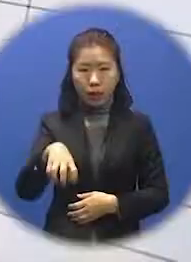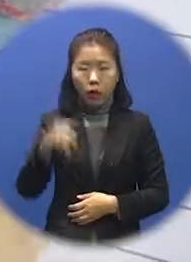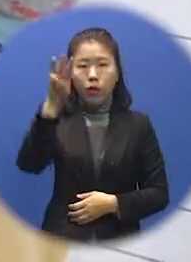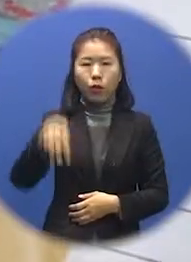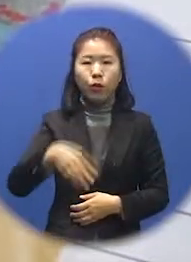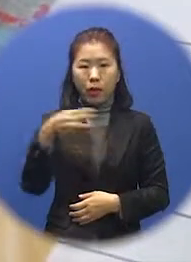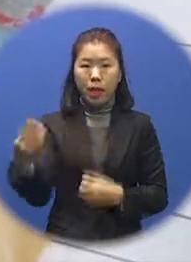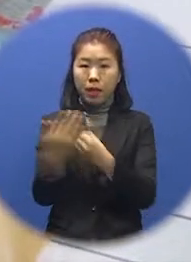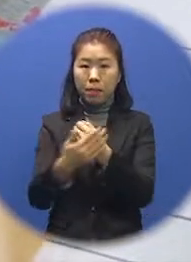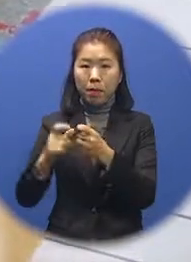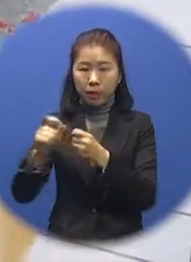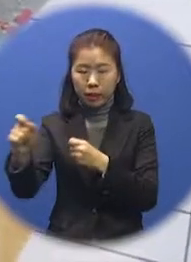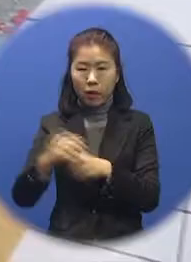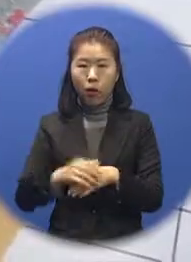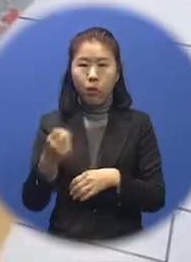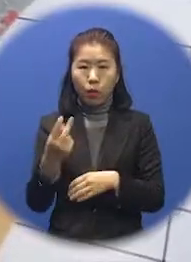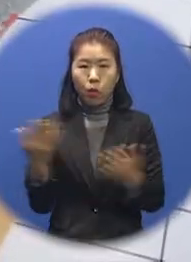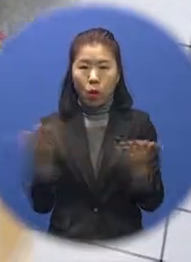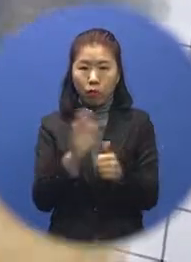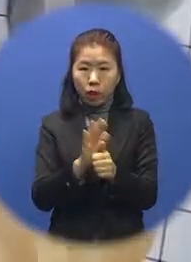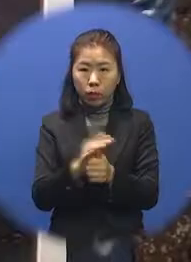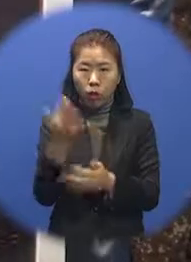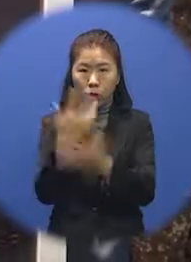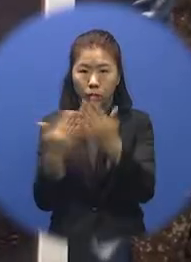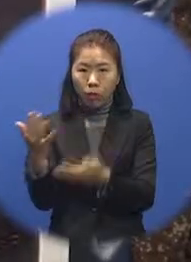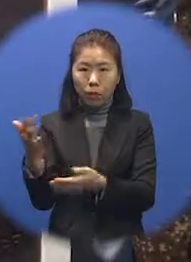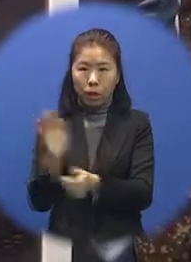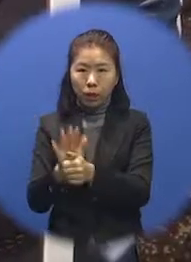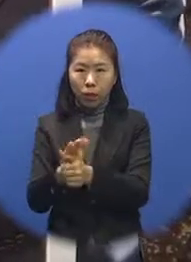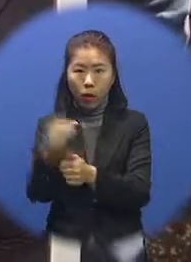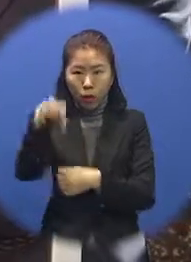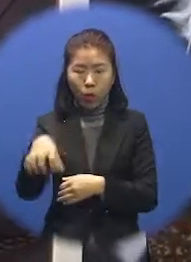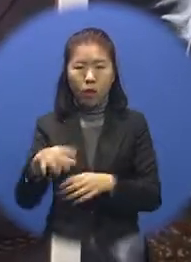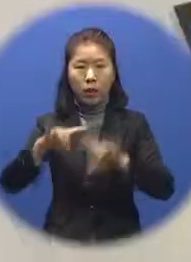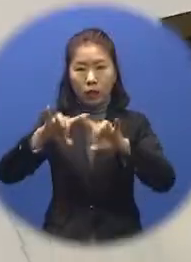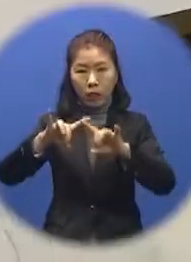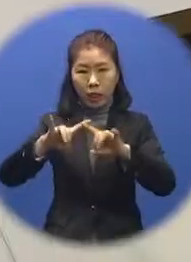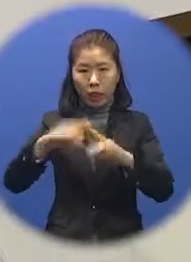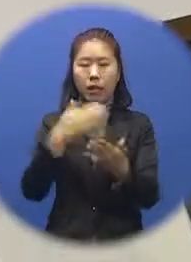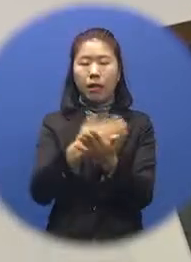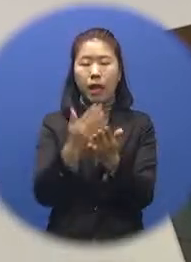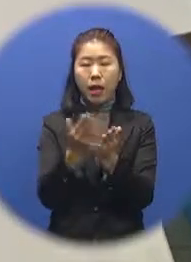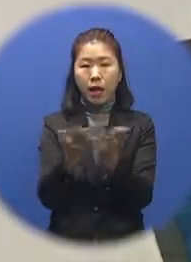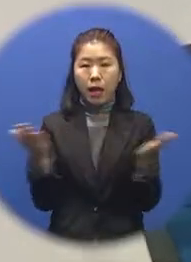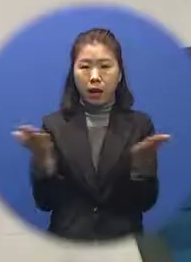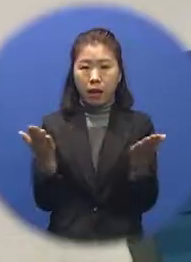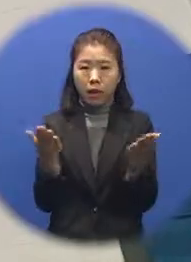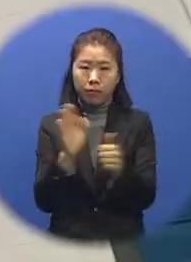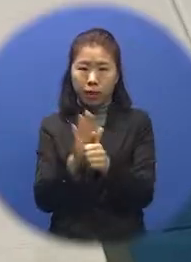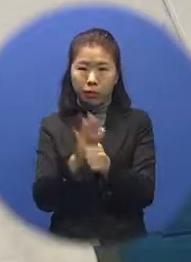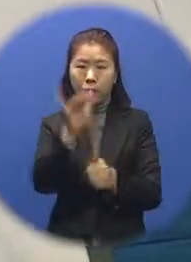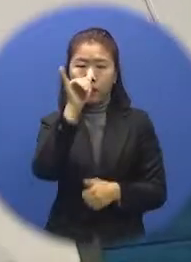롯데몰 은평점, 의용소방대, 한국전력공사 등 다양한 기관들이